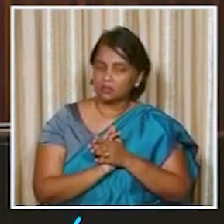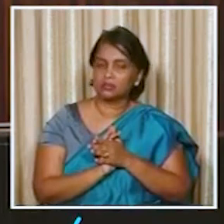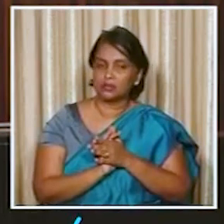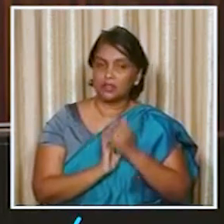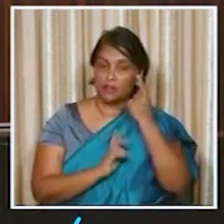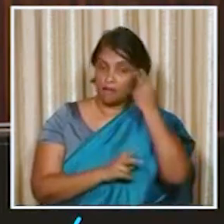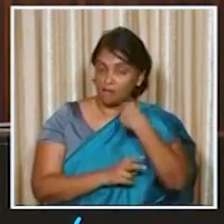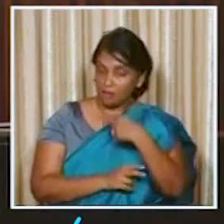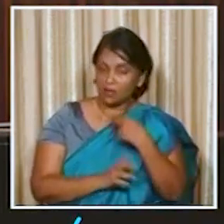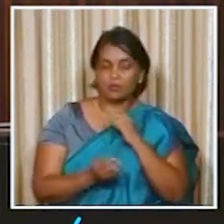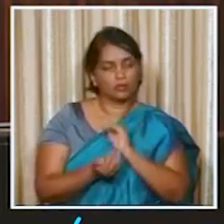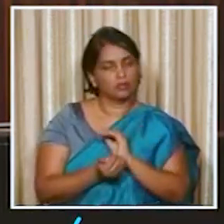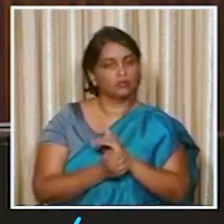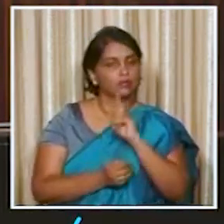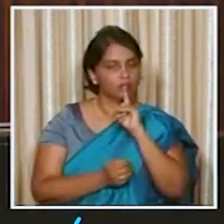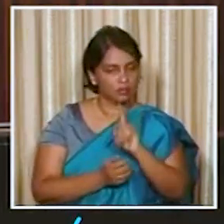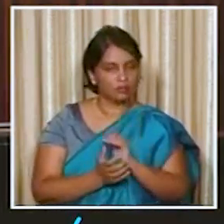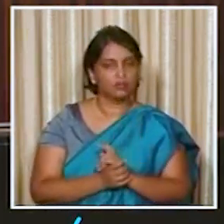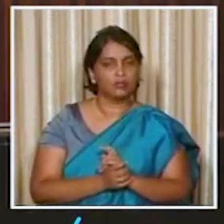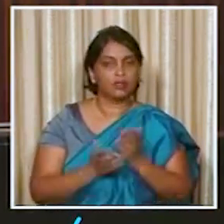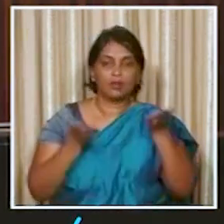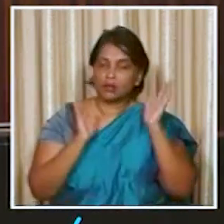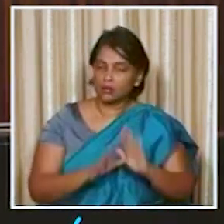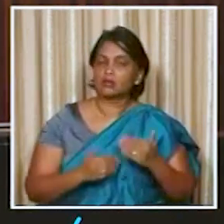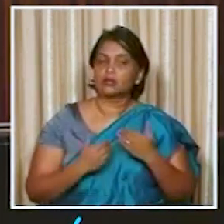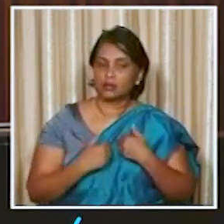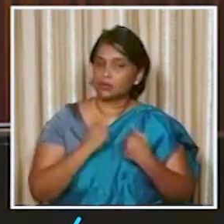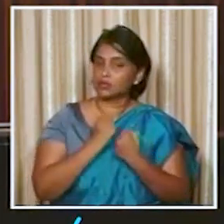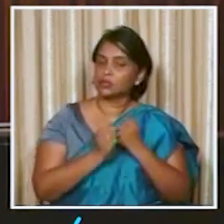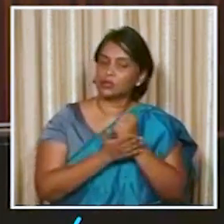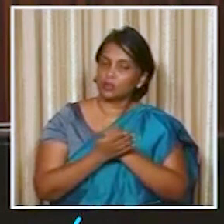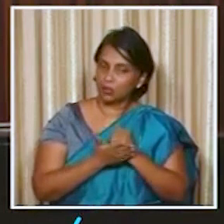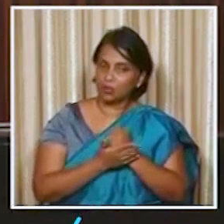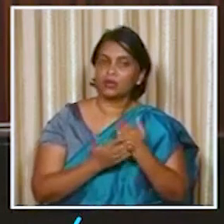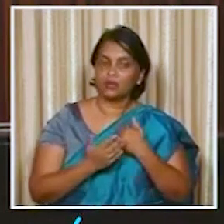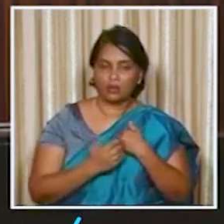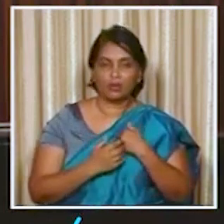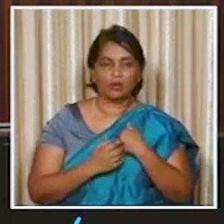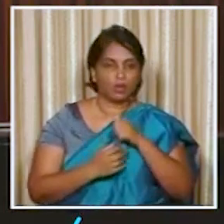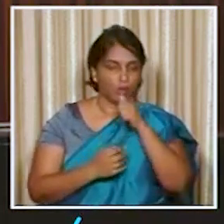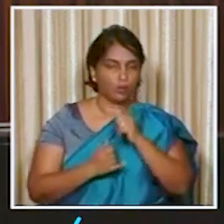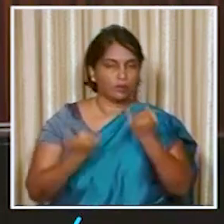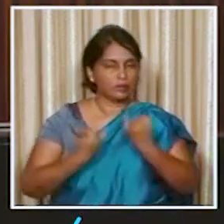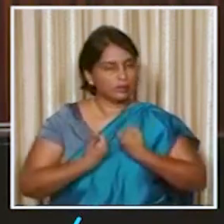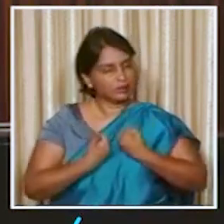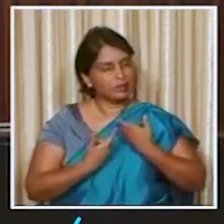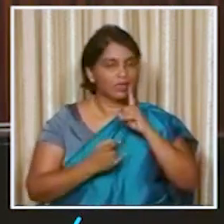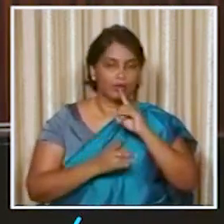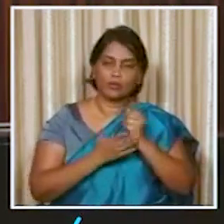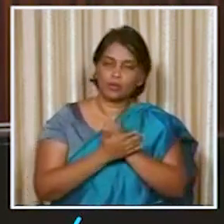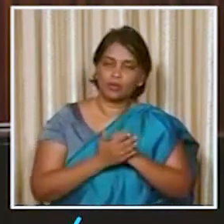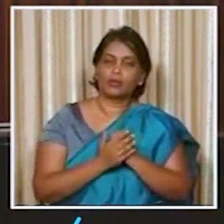වෙත ලැබූ එම විශ්වාසය සුරකින බවට ප්‍රකාශ කරමි. අවසාන වශයෙන් මාට සහාය දුන් සැමටත් මාගේ නිර්දේ ලෙස විවේචනය කළ සැමටත්